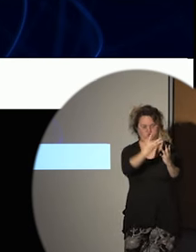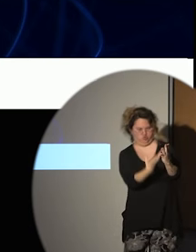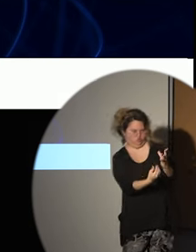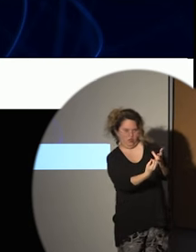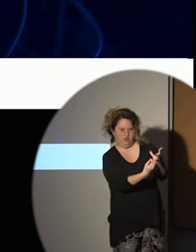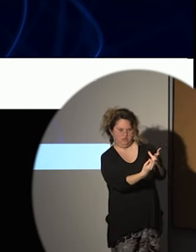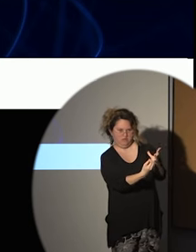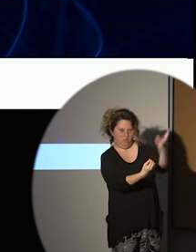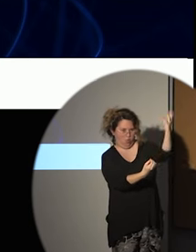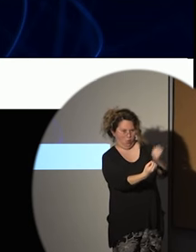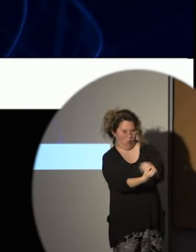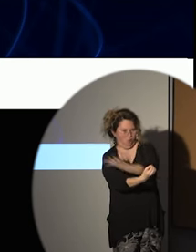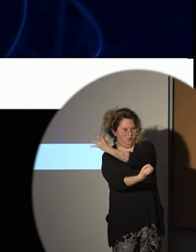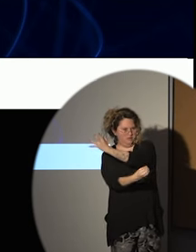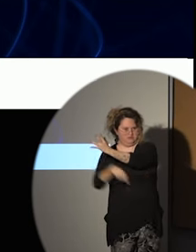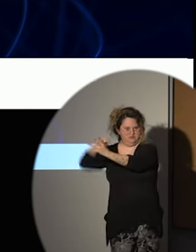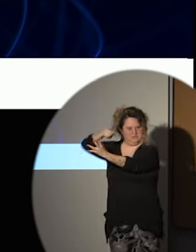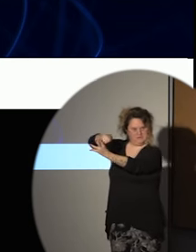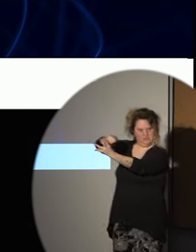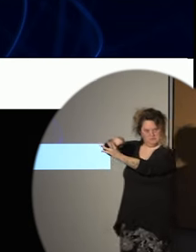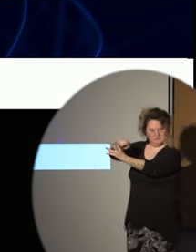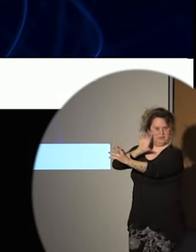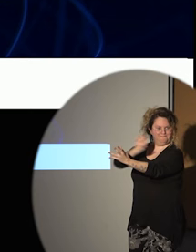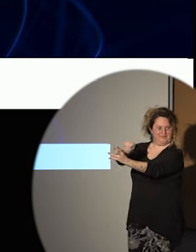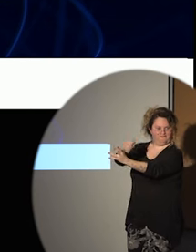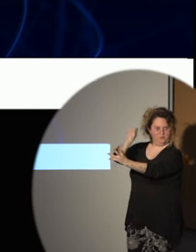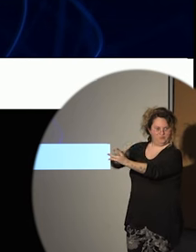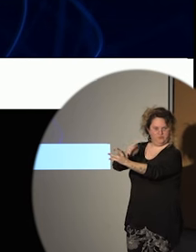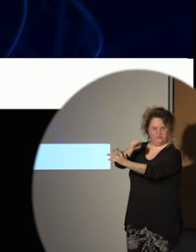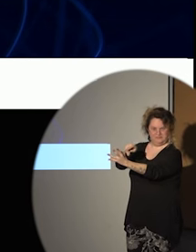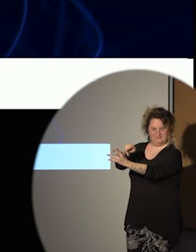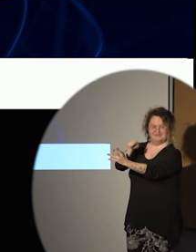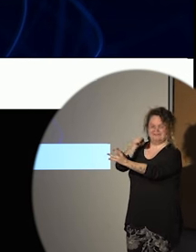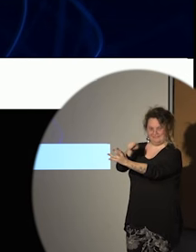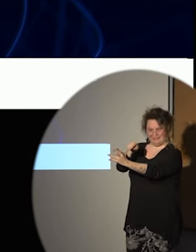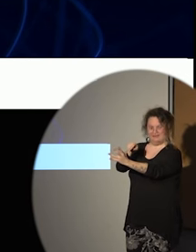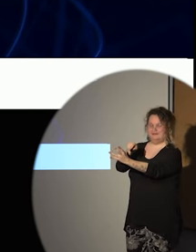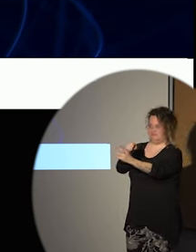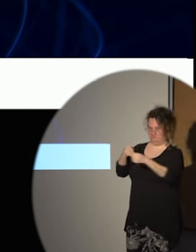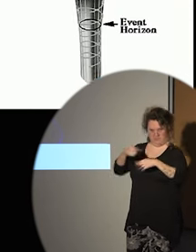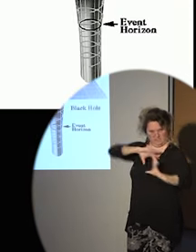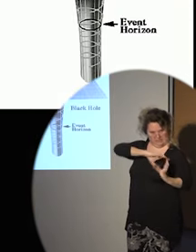du trou noir à 28 000 années-lumière de nous.